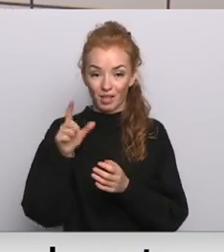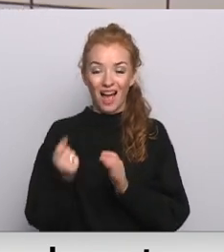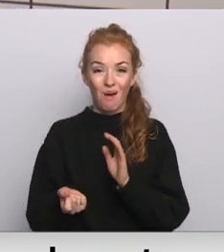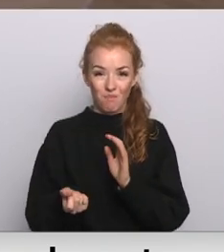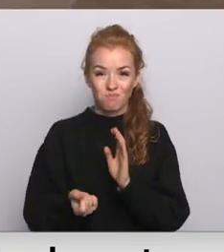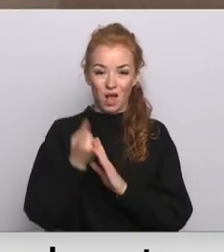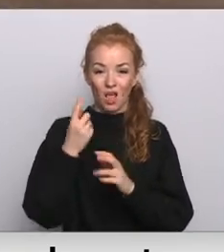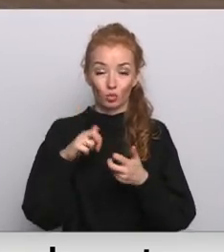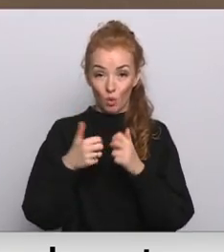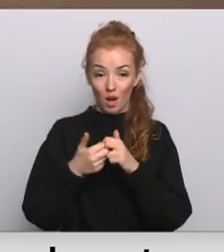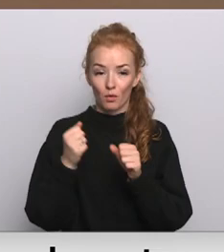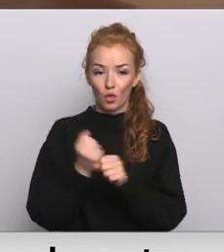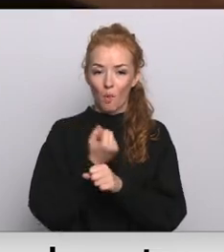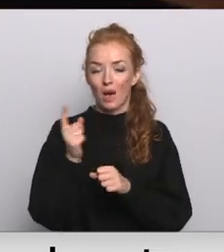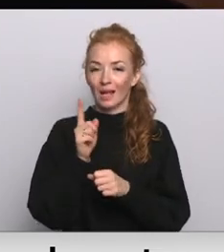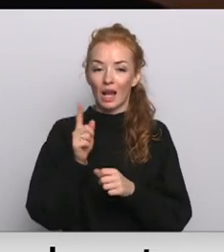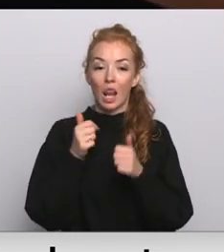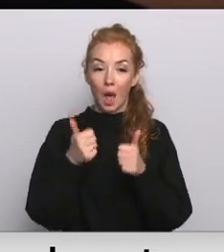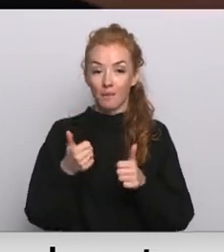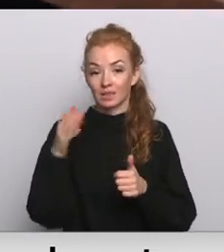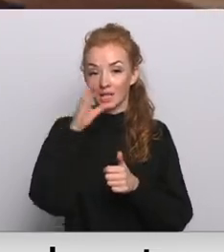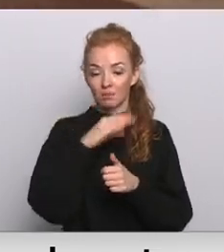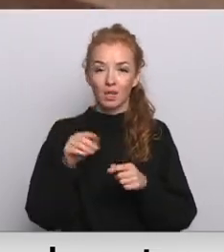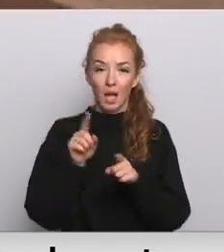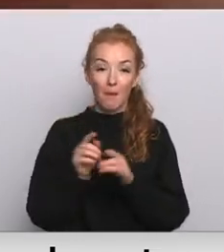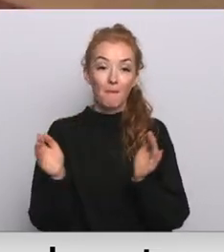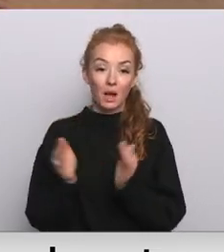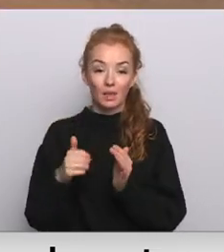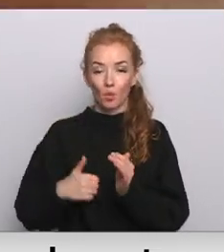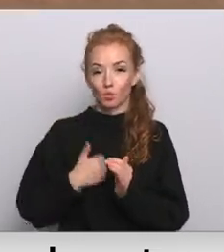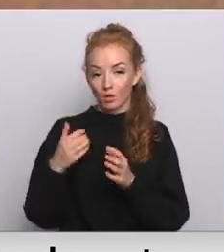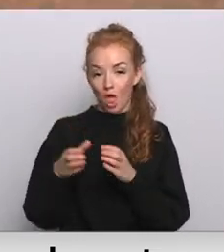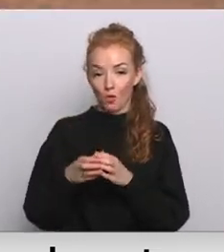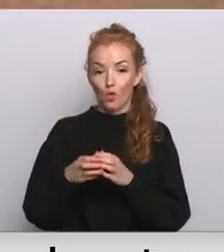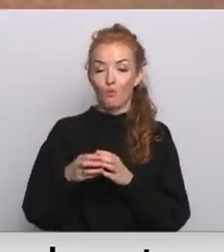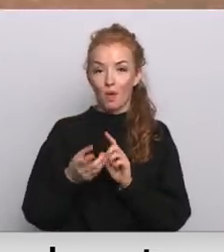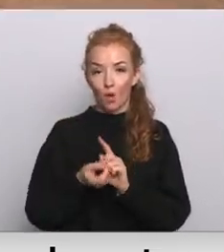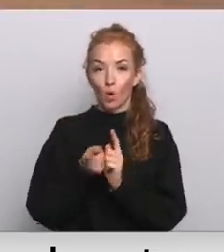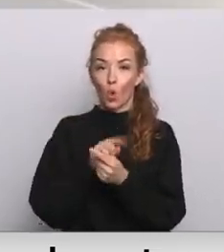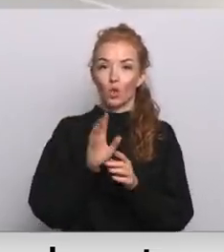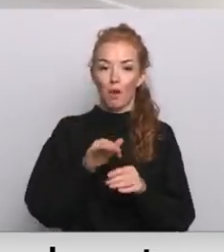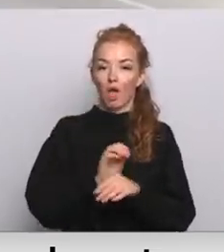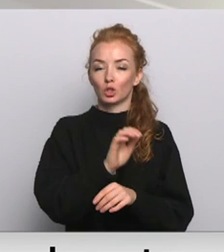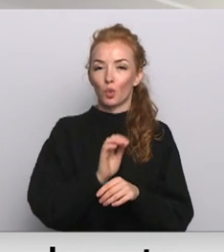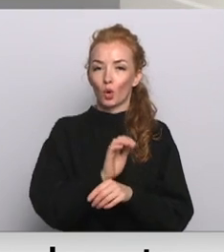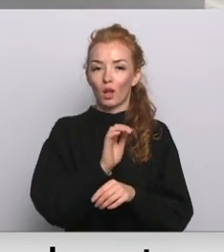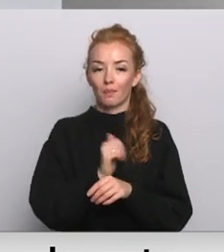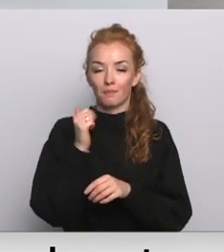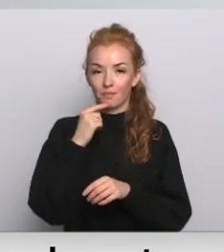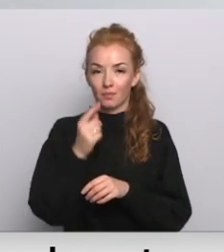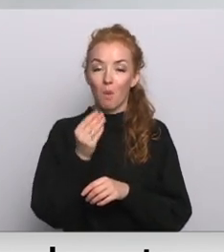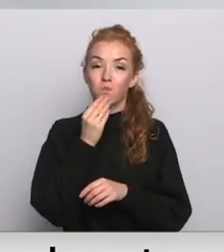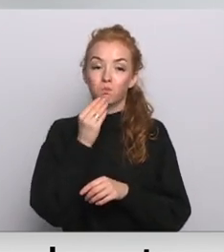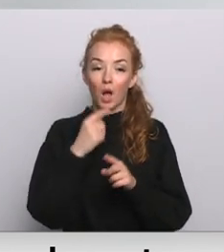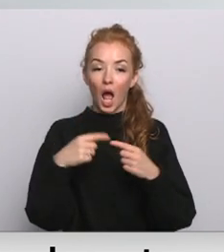galvas sāpes, joprojām esot labas iespējas arī nelieliem uzņēmumiem kļūt par eksportētājiem. Pārtikas